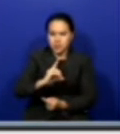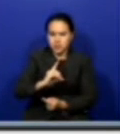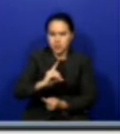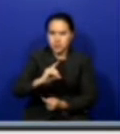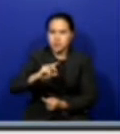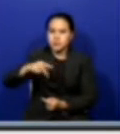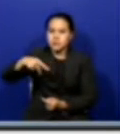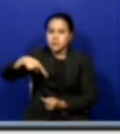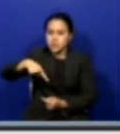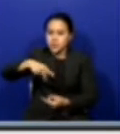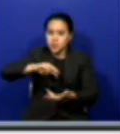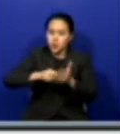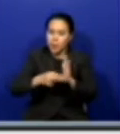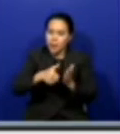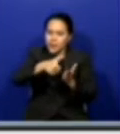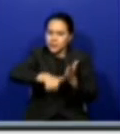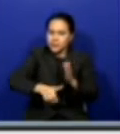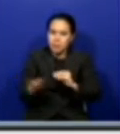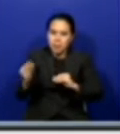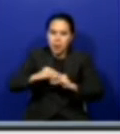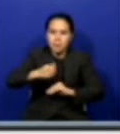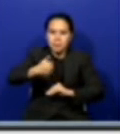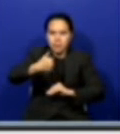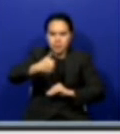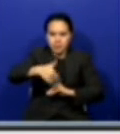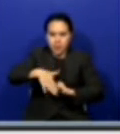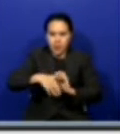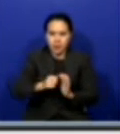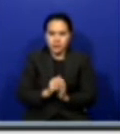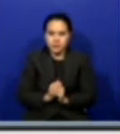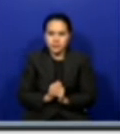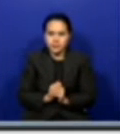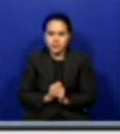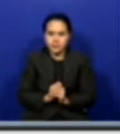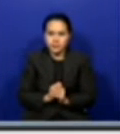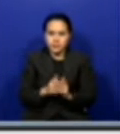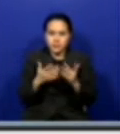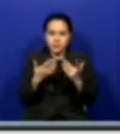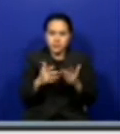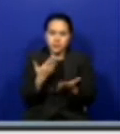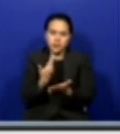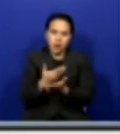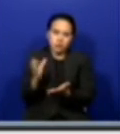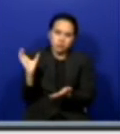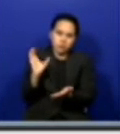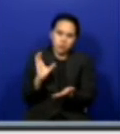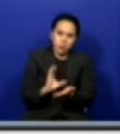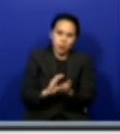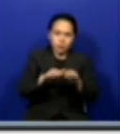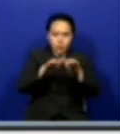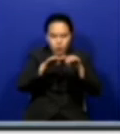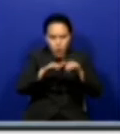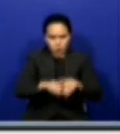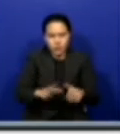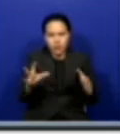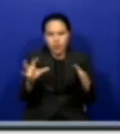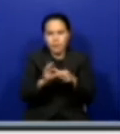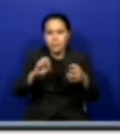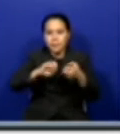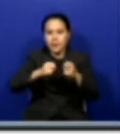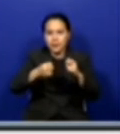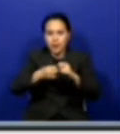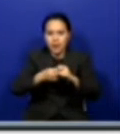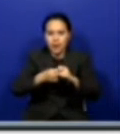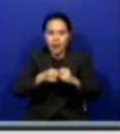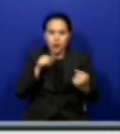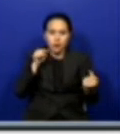จะก่อหนี้ไม่ได้อีกดังนั้นงบประมาณที่จะปรับลด เพื่อนำไปแก้ไขปัญหาของโ